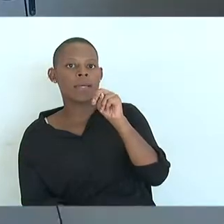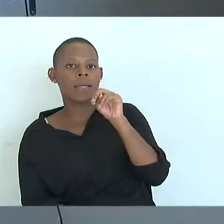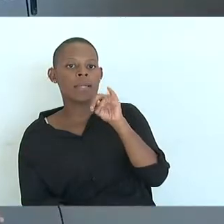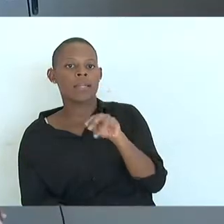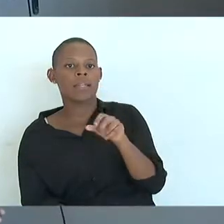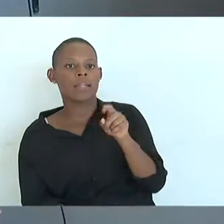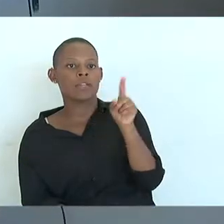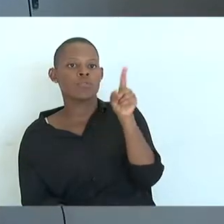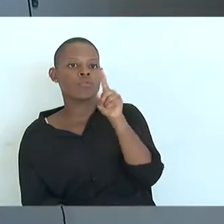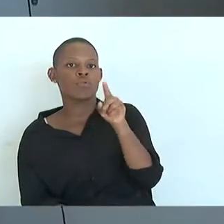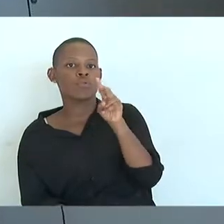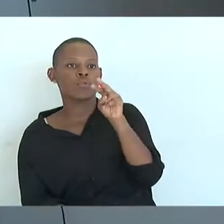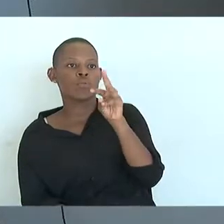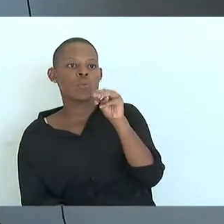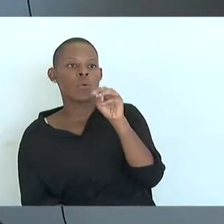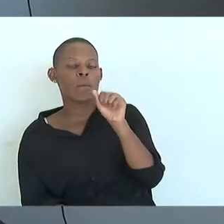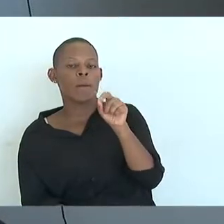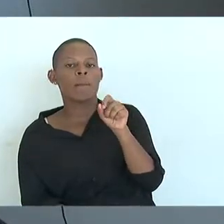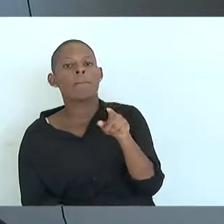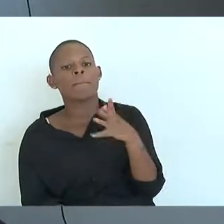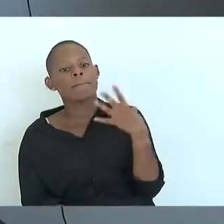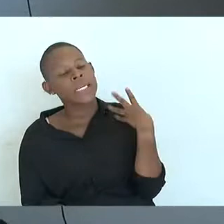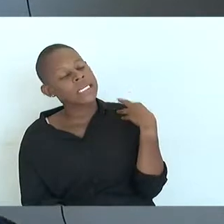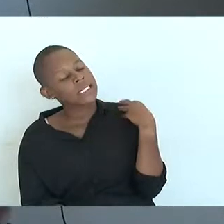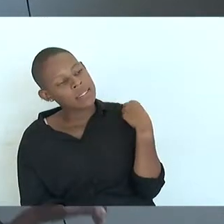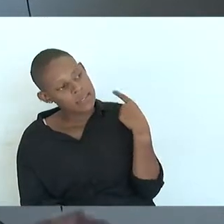ndibingelele kumphathiswa